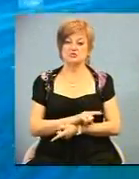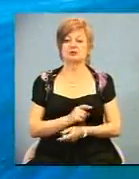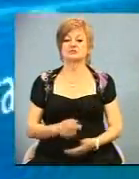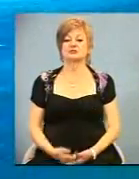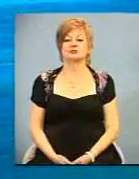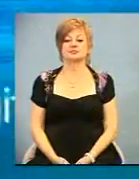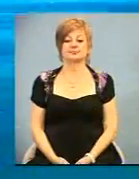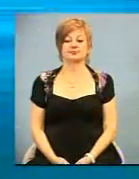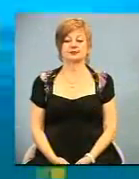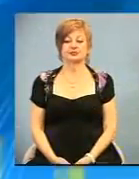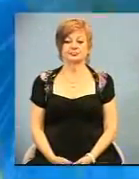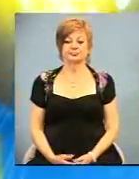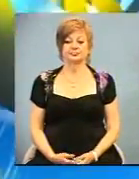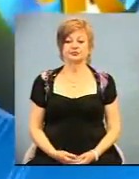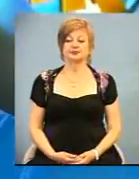поменять.